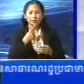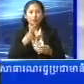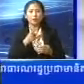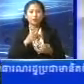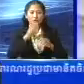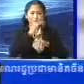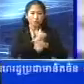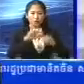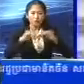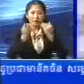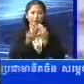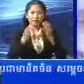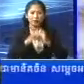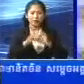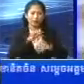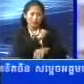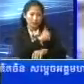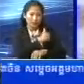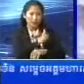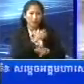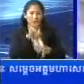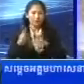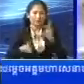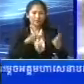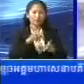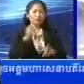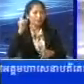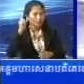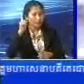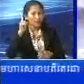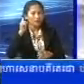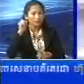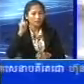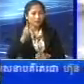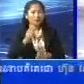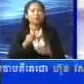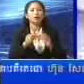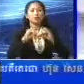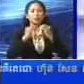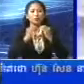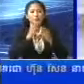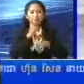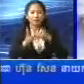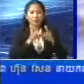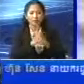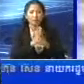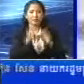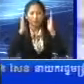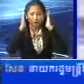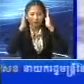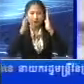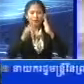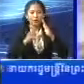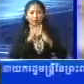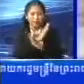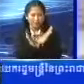ក្រសួងស្ថាប័នពាក់ព័ន្ធអាជ្ញាធរដែនដីនិងសាធារណជនមេត្តាជ្រាបជាព័ត៌មាននិងសពបង្កើនការយកចិត្តទុកដាក់ខ្ពស់ដើម្បីជៀសវាង